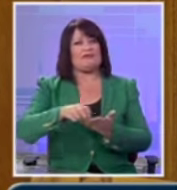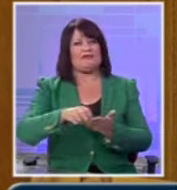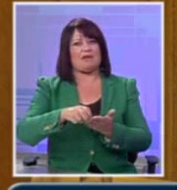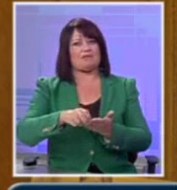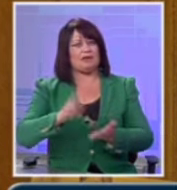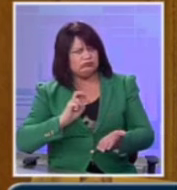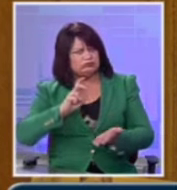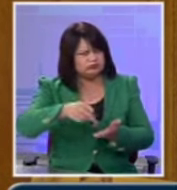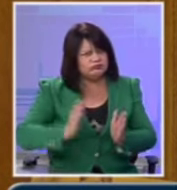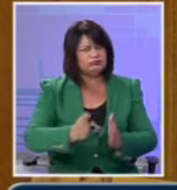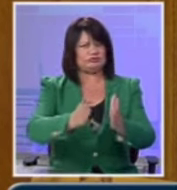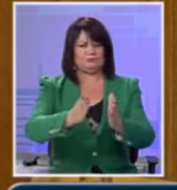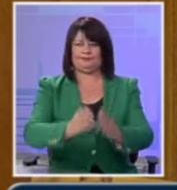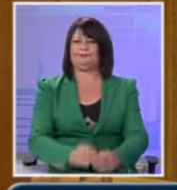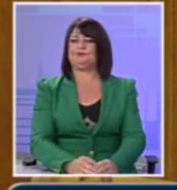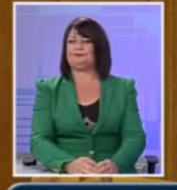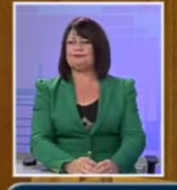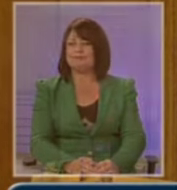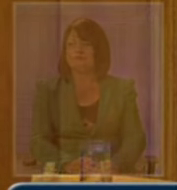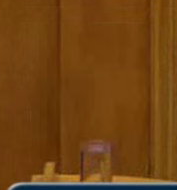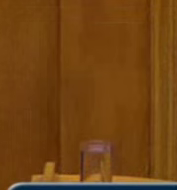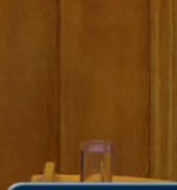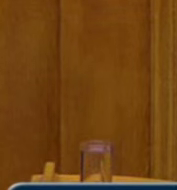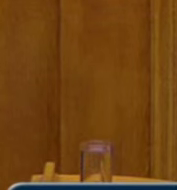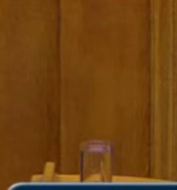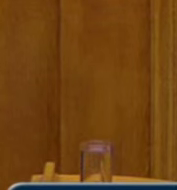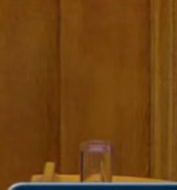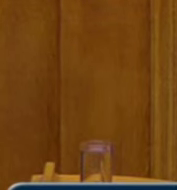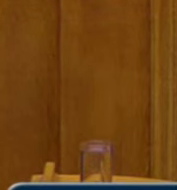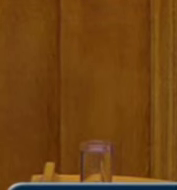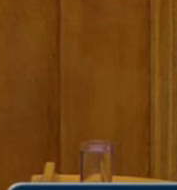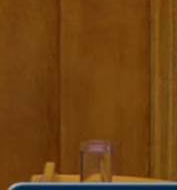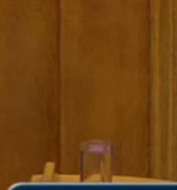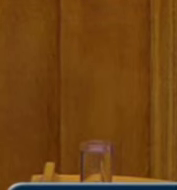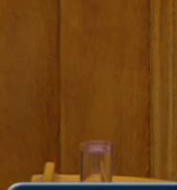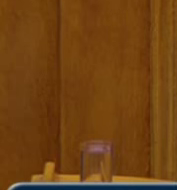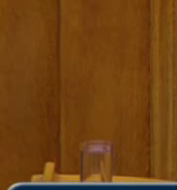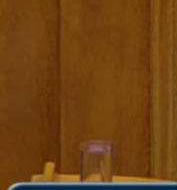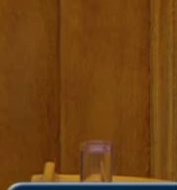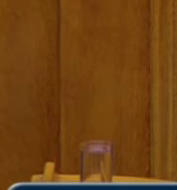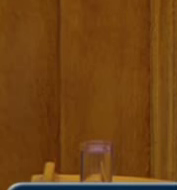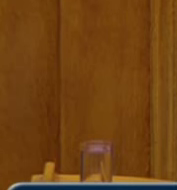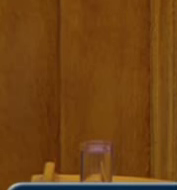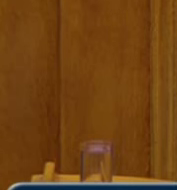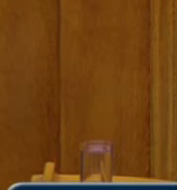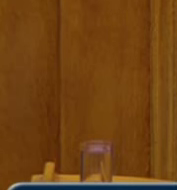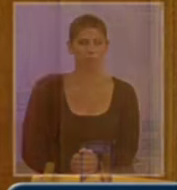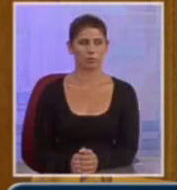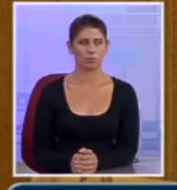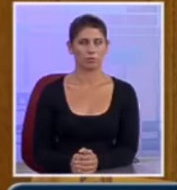άλματα. Πέρα λοιπόν από τις αναπροσαρμογές, τις μεταρρυθμίσεις που μας επιβάλλουν οι